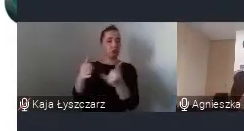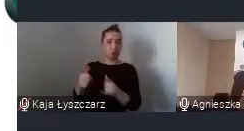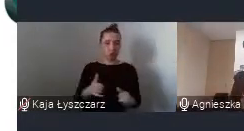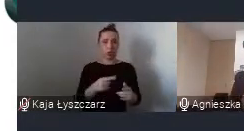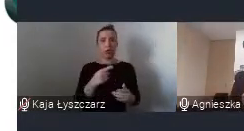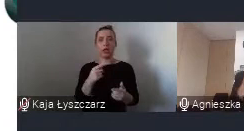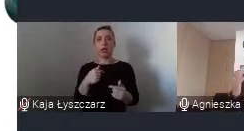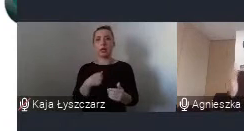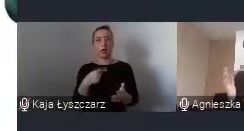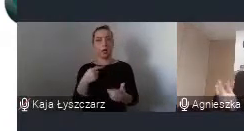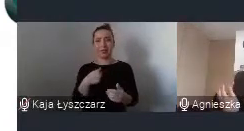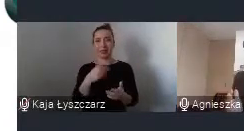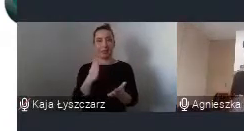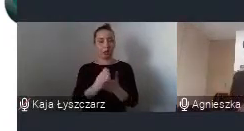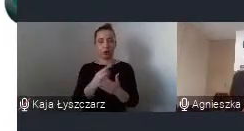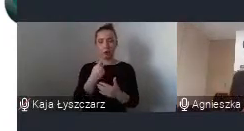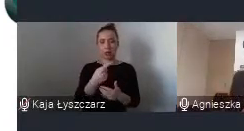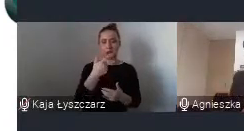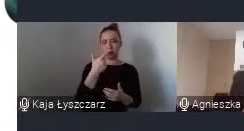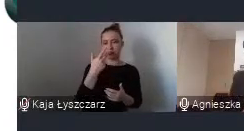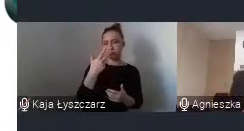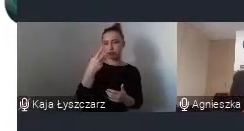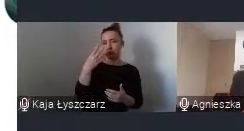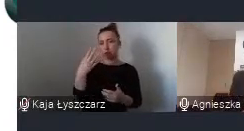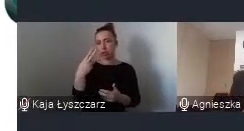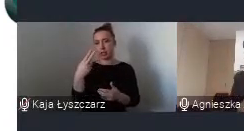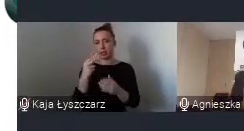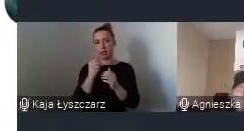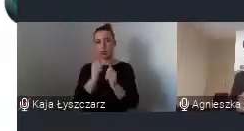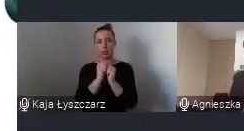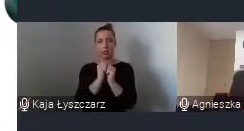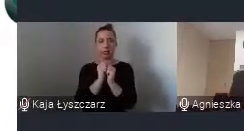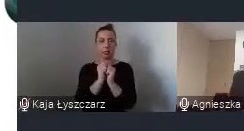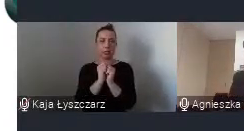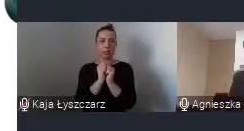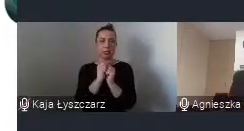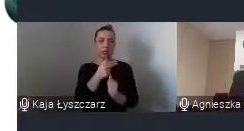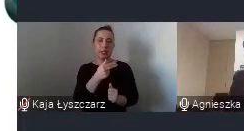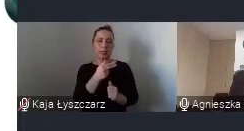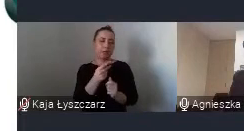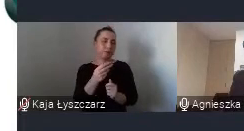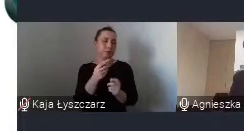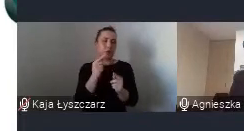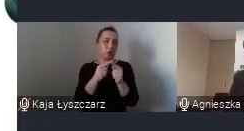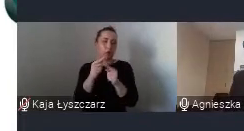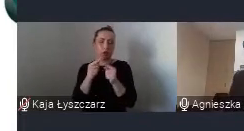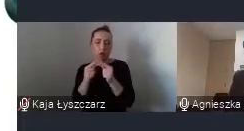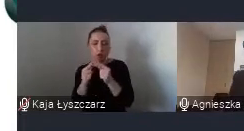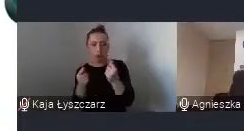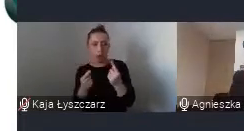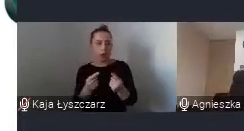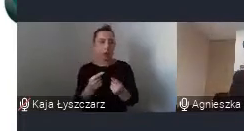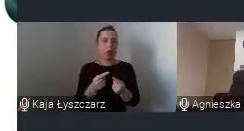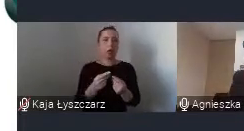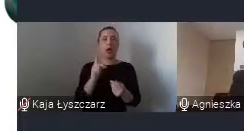dosłownie powiedziałam po 3-4 zdania na temat każdego projektu, więc to było na bardzo wysokim poziomie ogólności, ale myślę, że mogę w